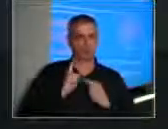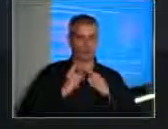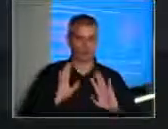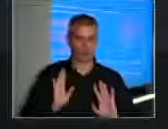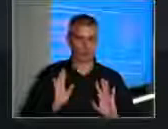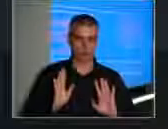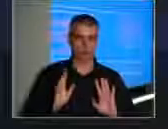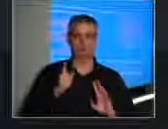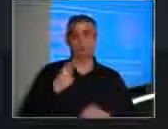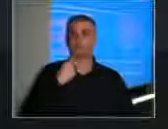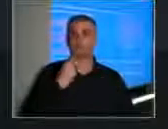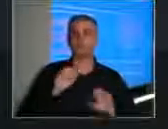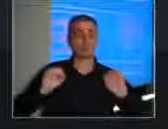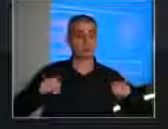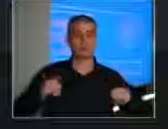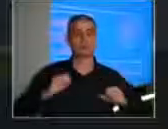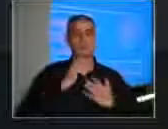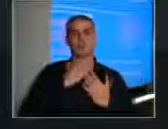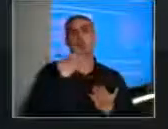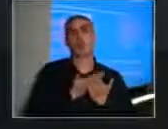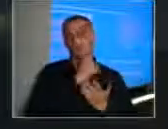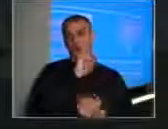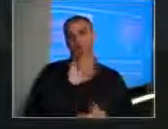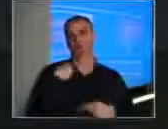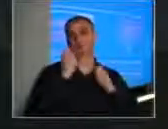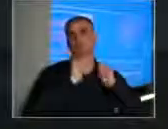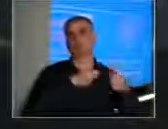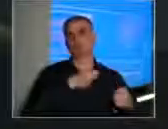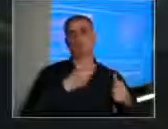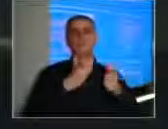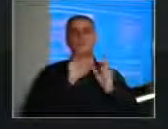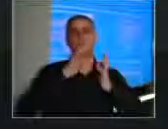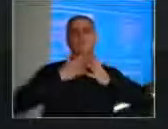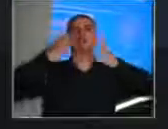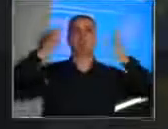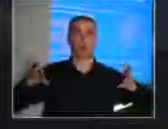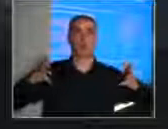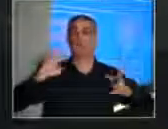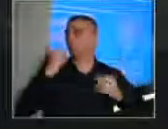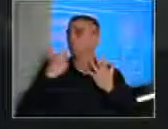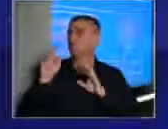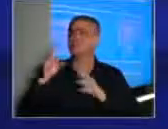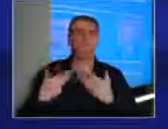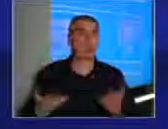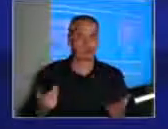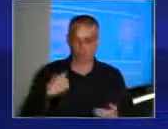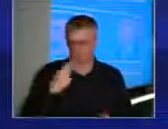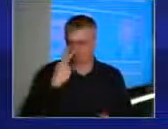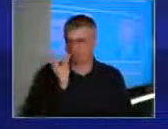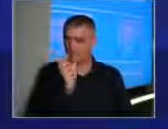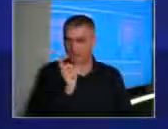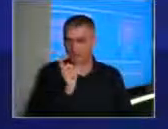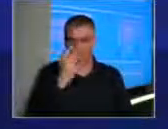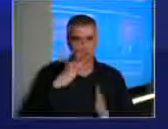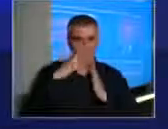מדויק, שבו הם אומרים שהנשיא הודה שהוא הולך להטיל את הרכבת הממשלה על המפלגה הגדולה ביותר במידה בין 61. אני ראיתי את הקטע הזה